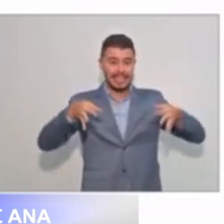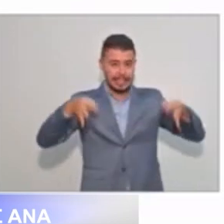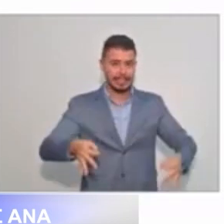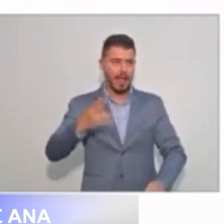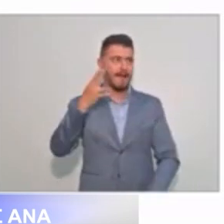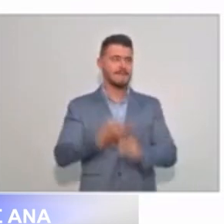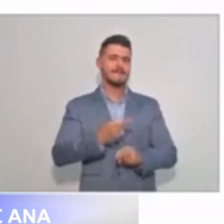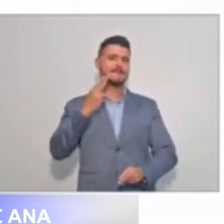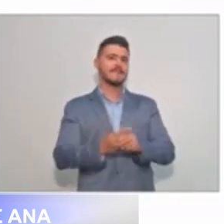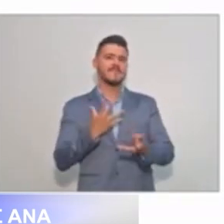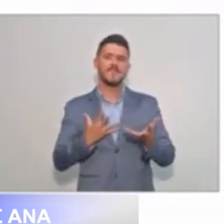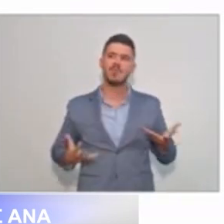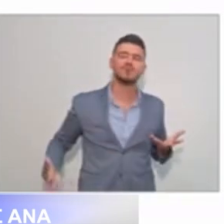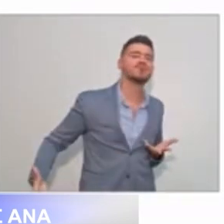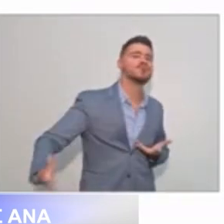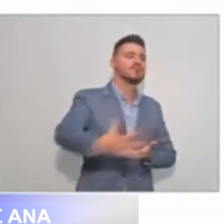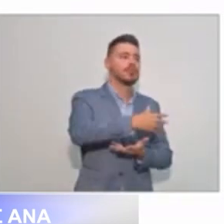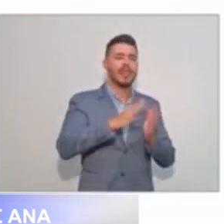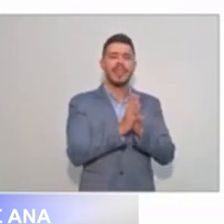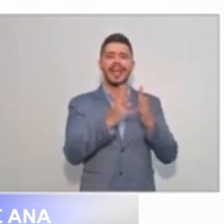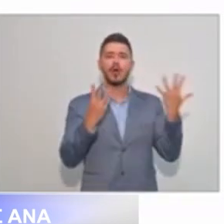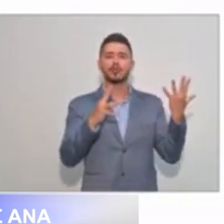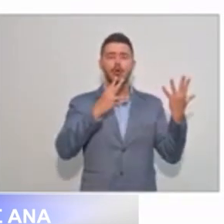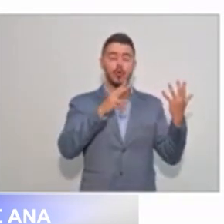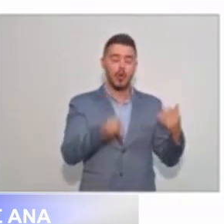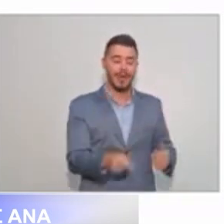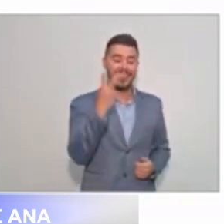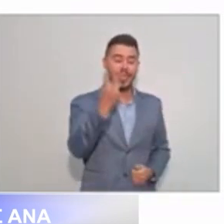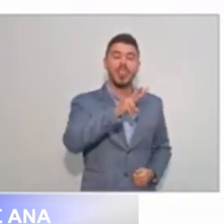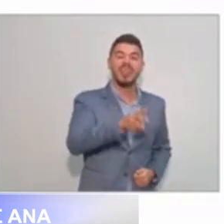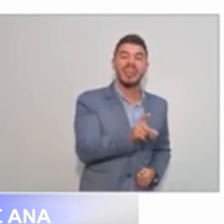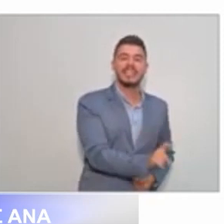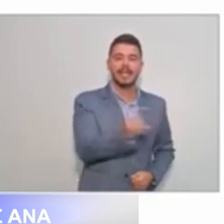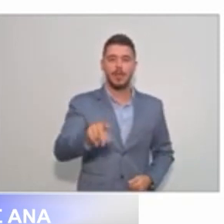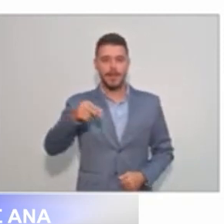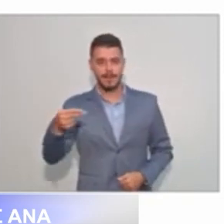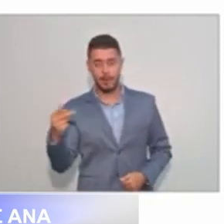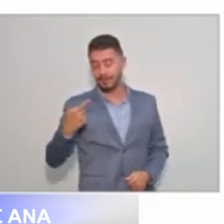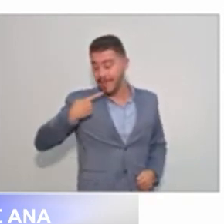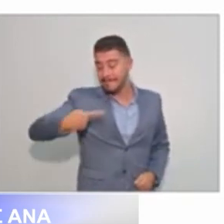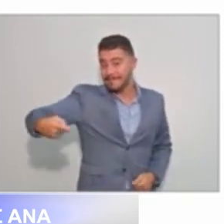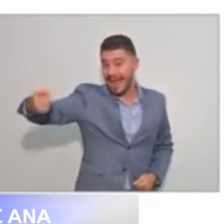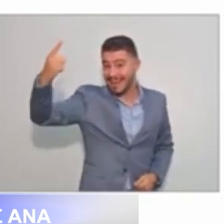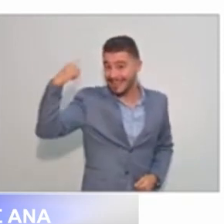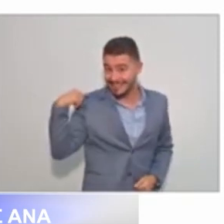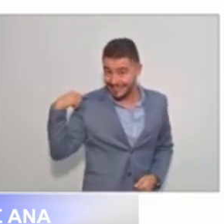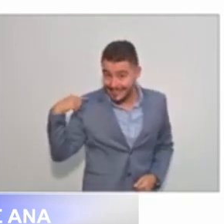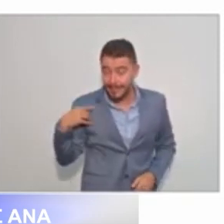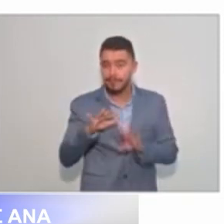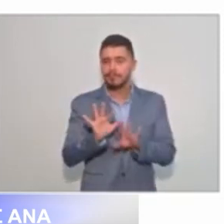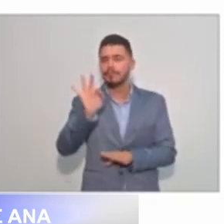ρεκόρ, είχαμε εισπράξεις περί τα 18,2 δισεκατομμύρια ευρώ, ενώ το 2023 φτάσαμε η